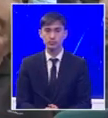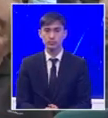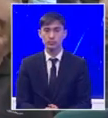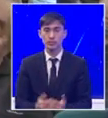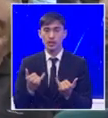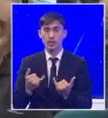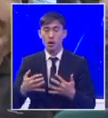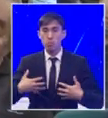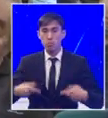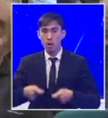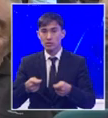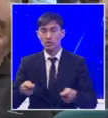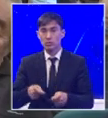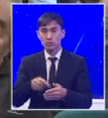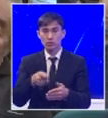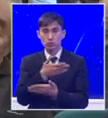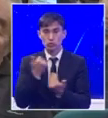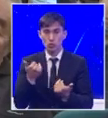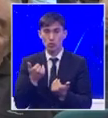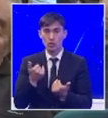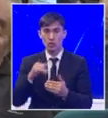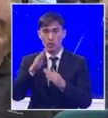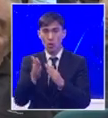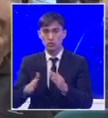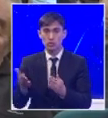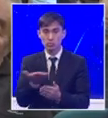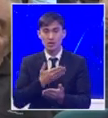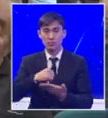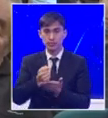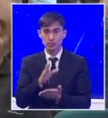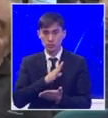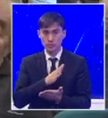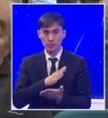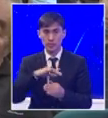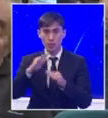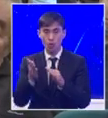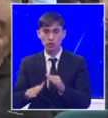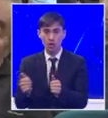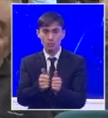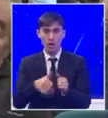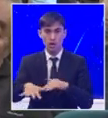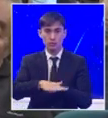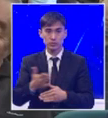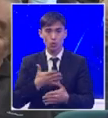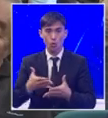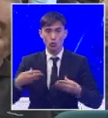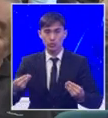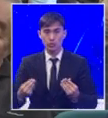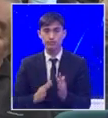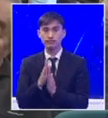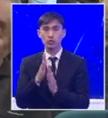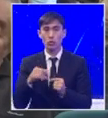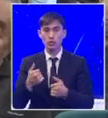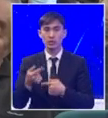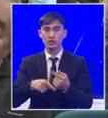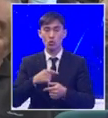қазір. Мына тауды мал жайылымы қып бекітіп қойған бізге. Мына тауымыз Ләззат Жаңылқызы. Бір ай көктемде көгіреді, одан кейін көк